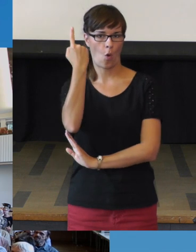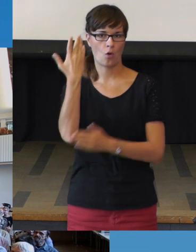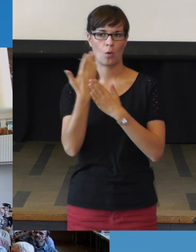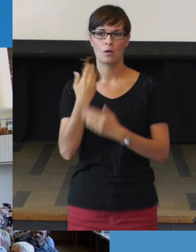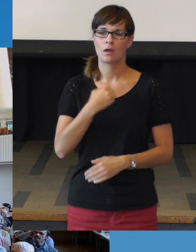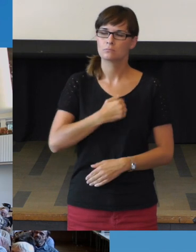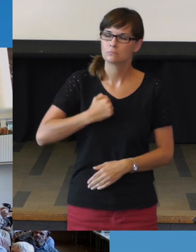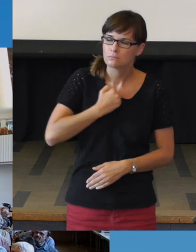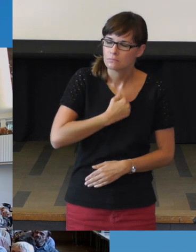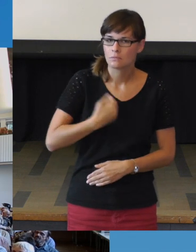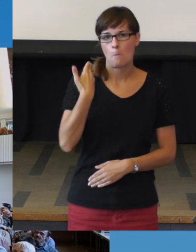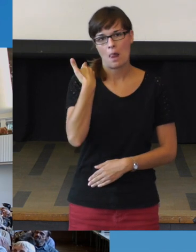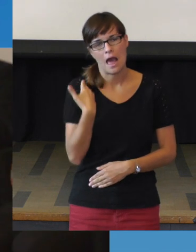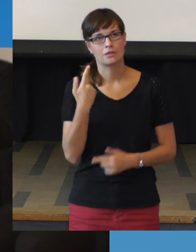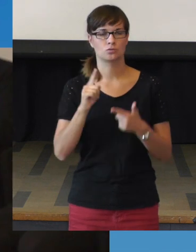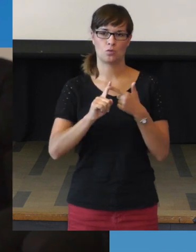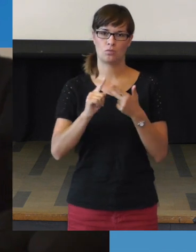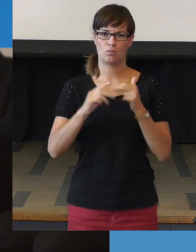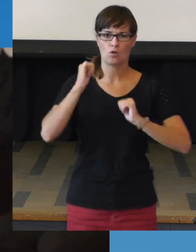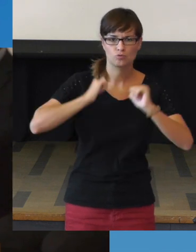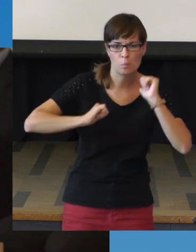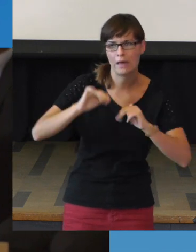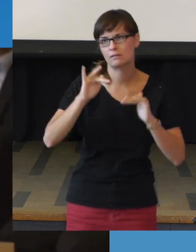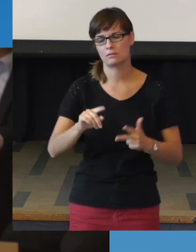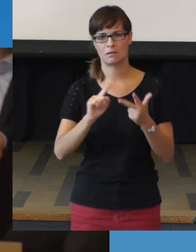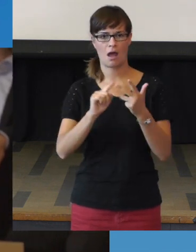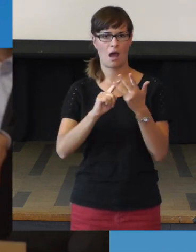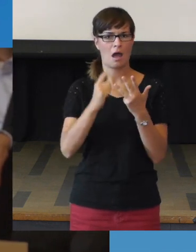seelisch belastet sind, ob wir Schmerzen haben oder ob wir traurig sind.